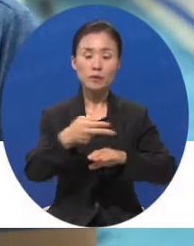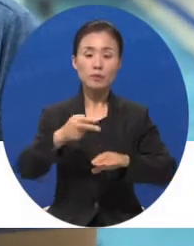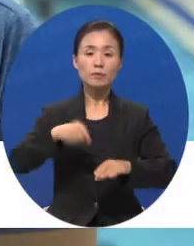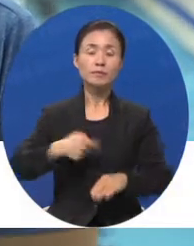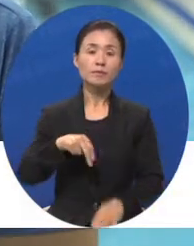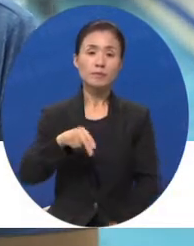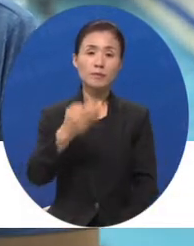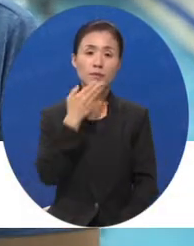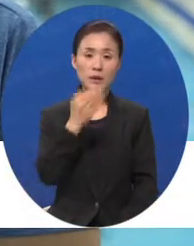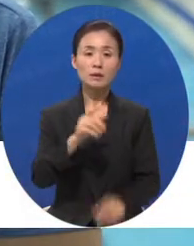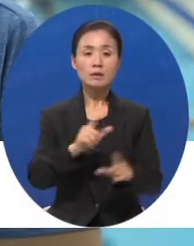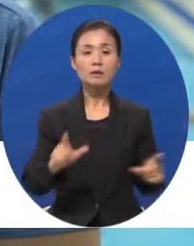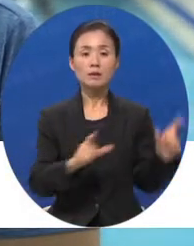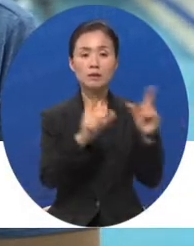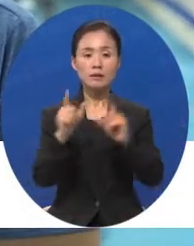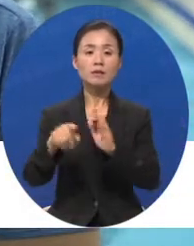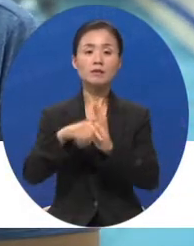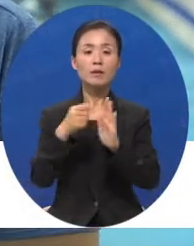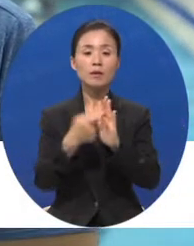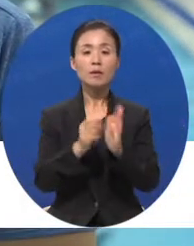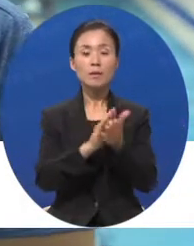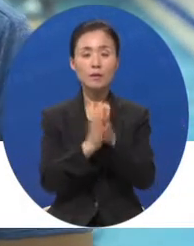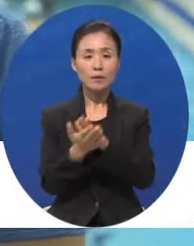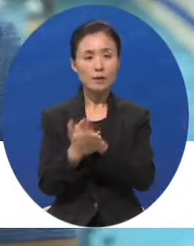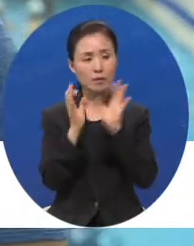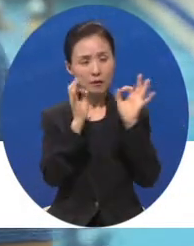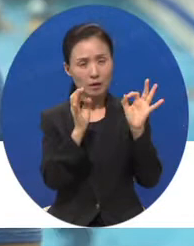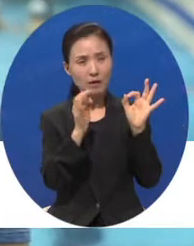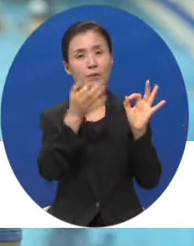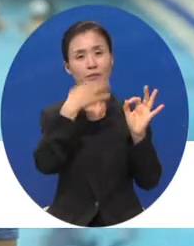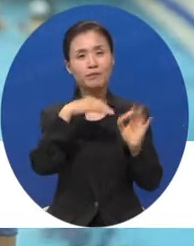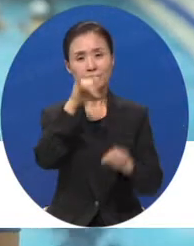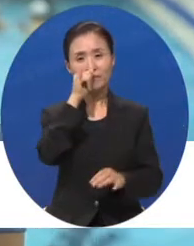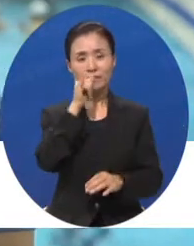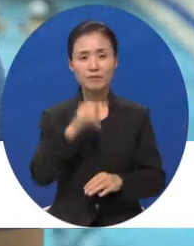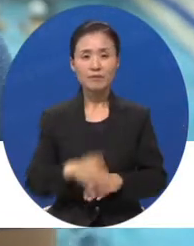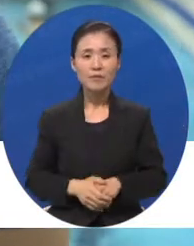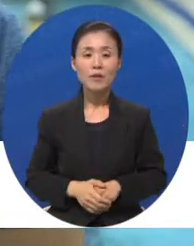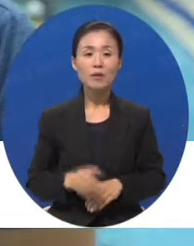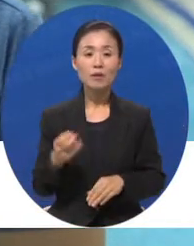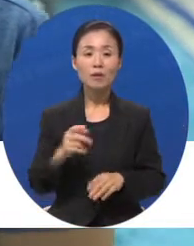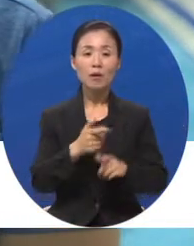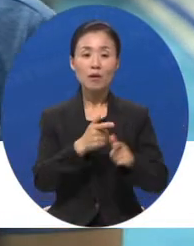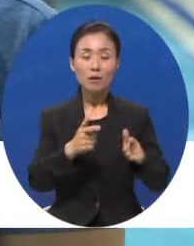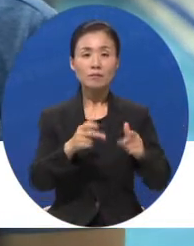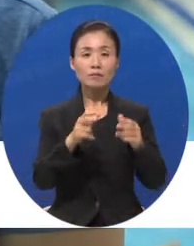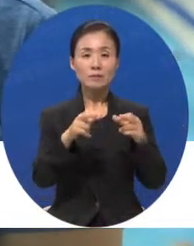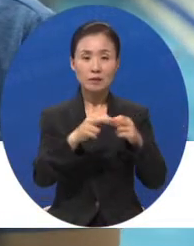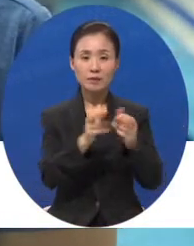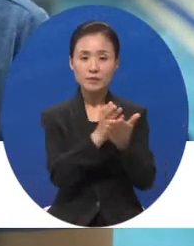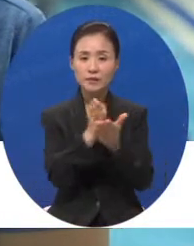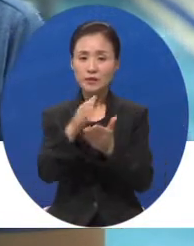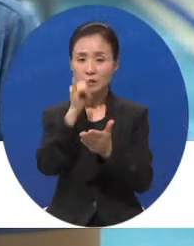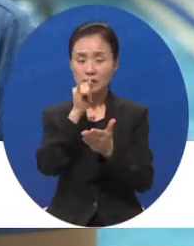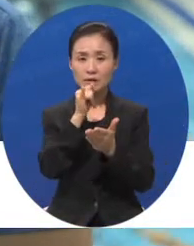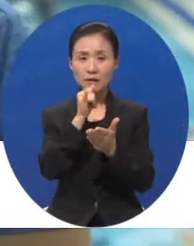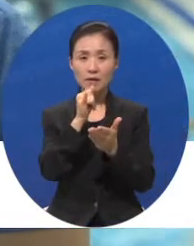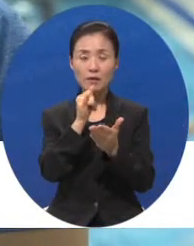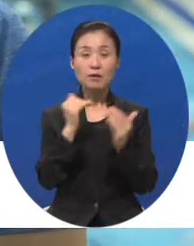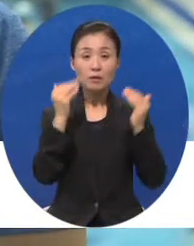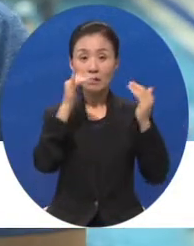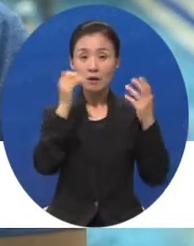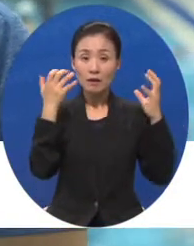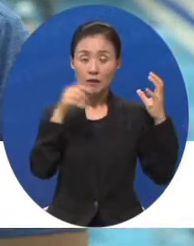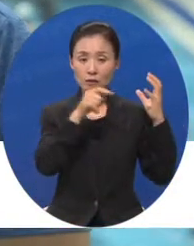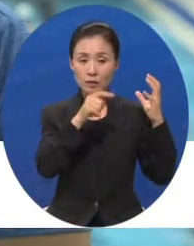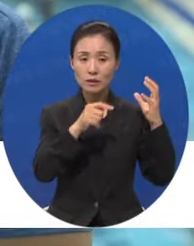있고 일상생활에서도 긍정적인 변화를 보일 때 보람을 느낍니다. 또한 여러 장애를 가진 성장기 아동들이